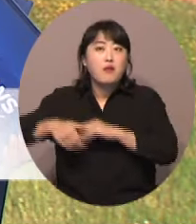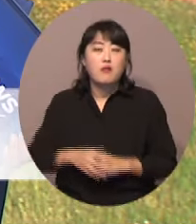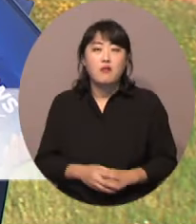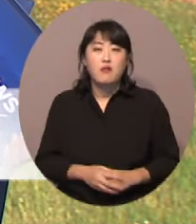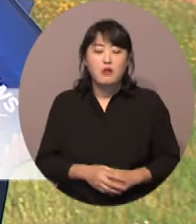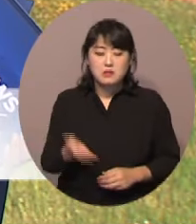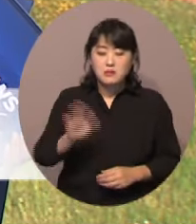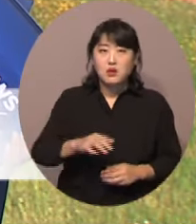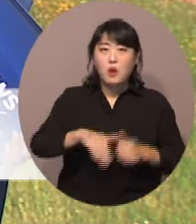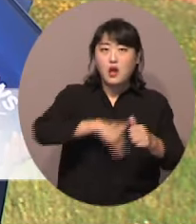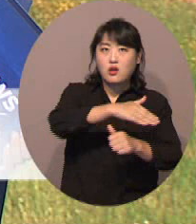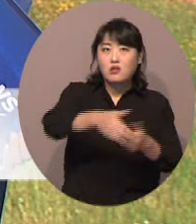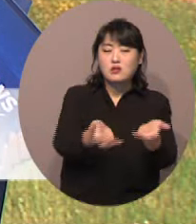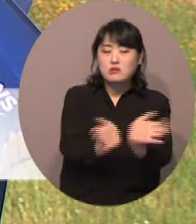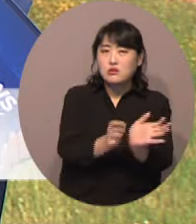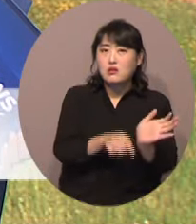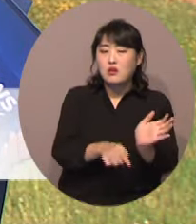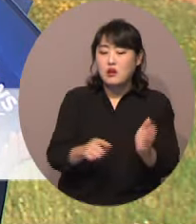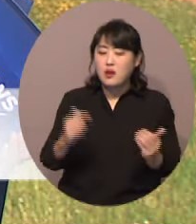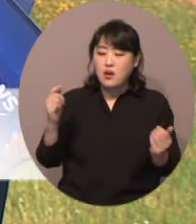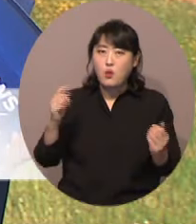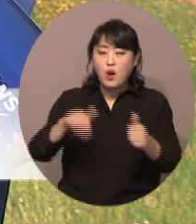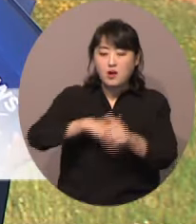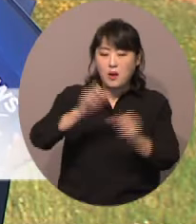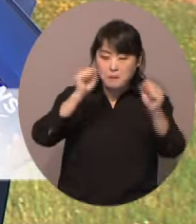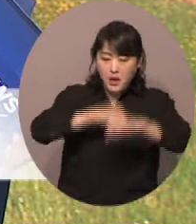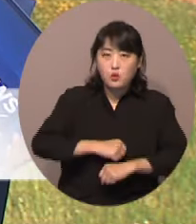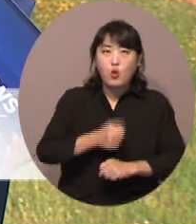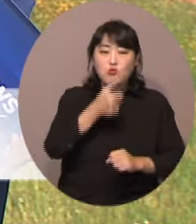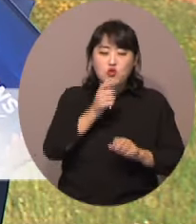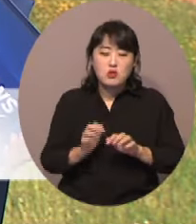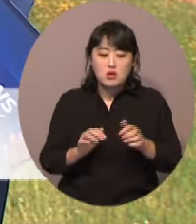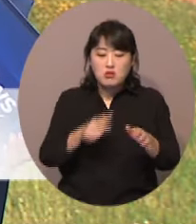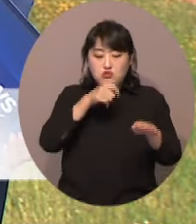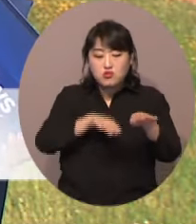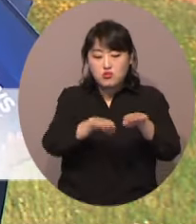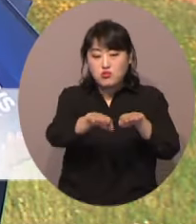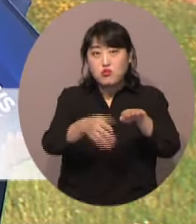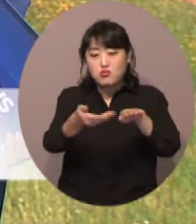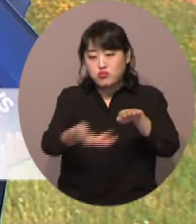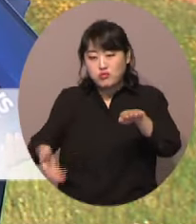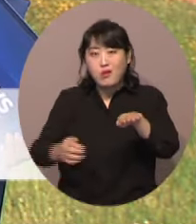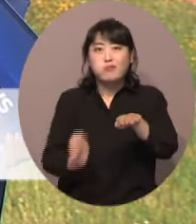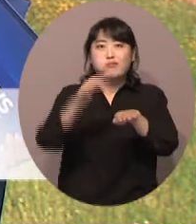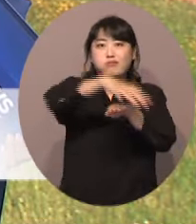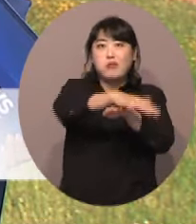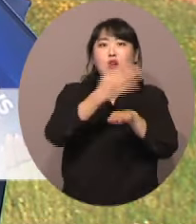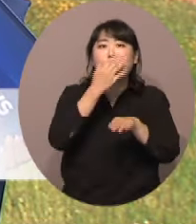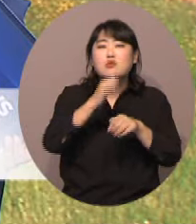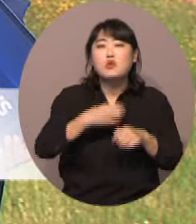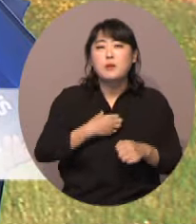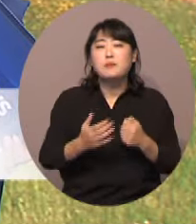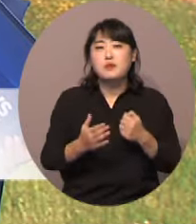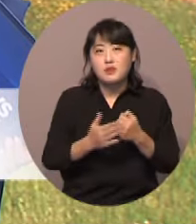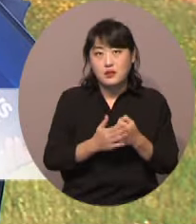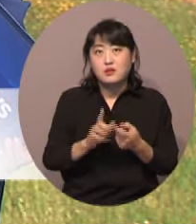갑천의 생태계가 파괴되고 홍수 우려가 커진다며 반대하고 있는데요 여러분은 어떻게 생각하십니까 이승섭